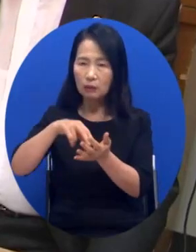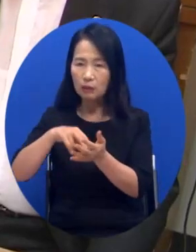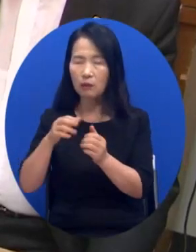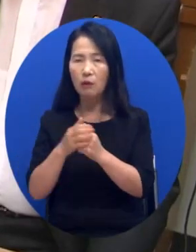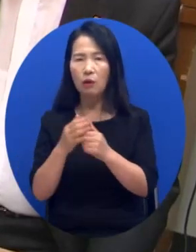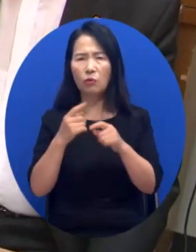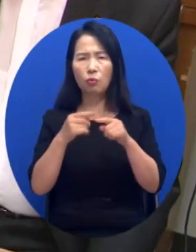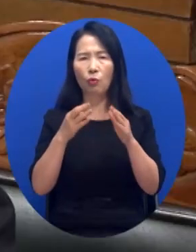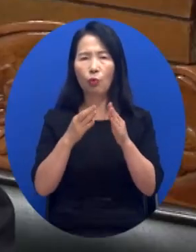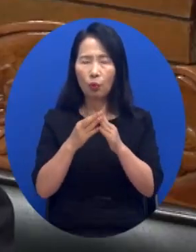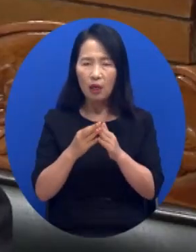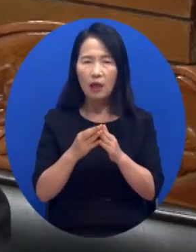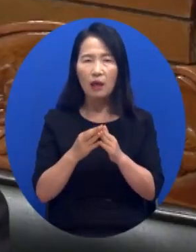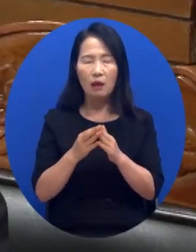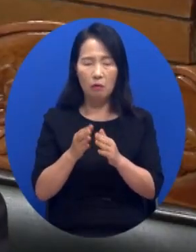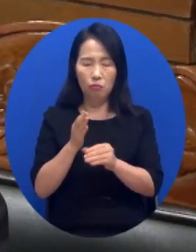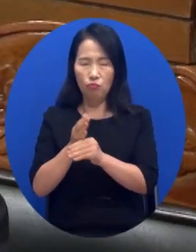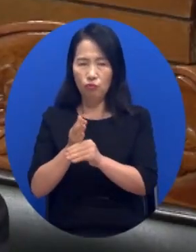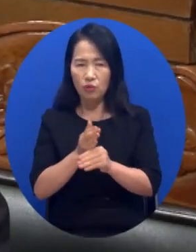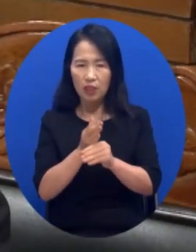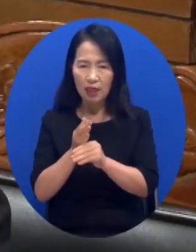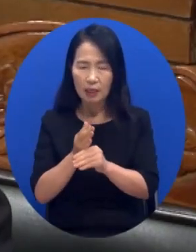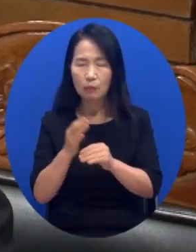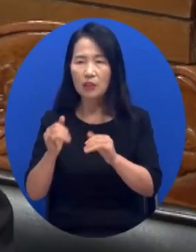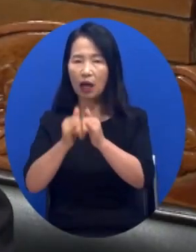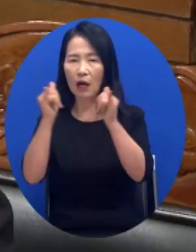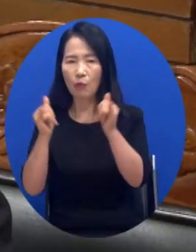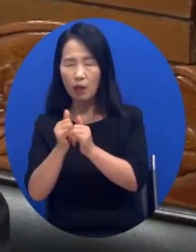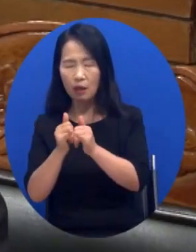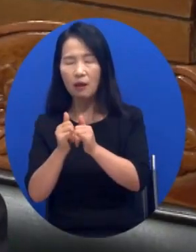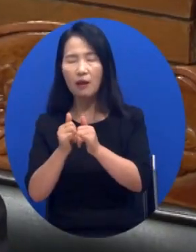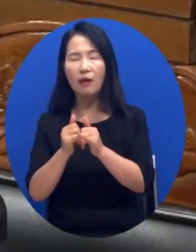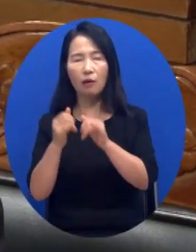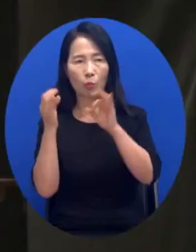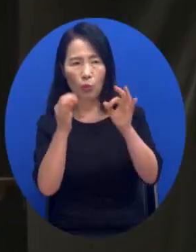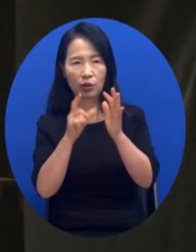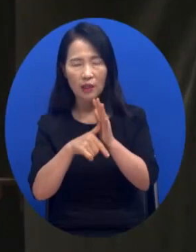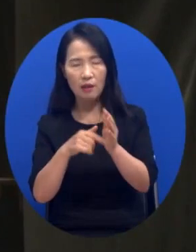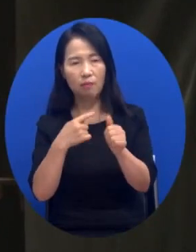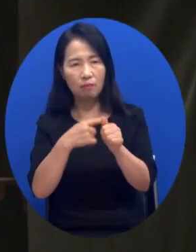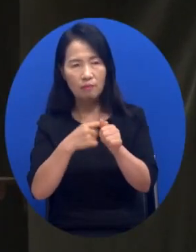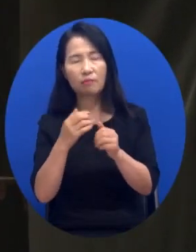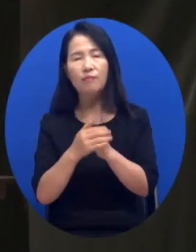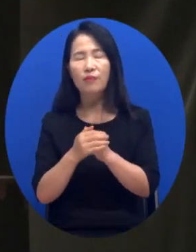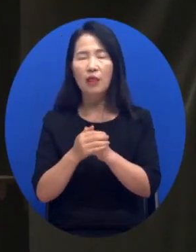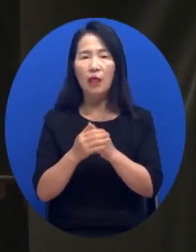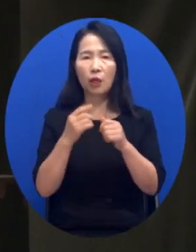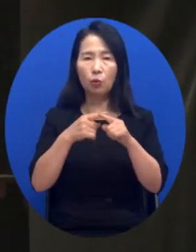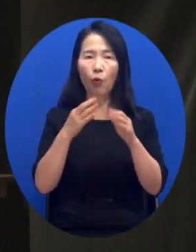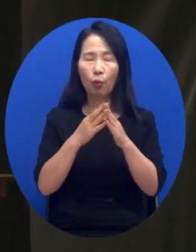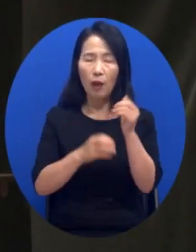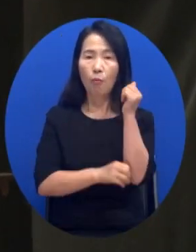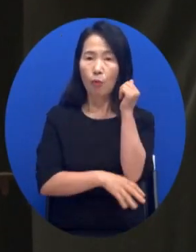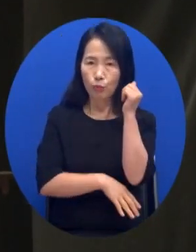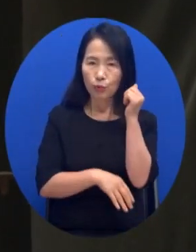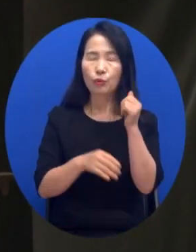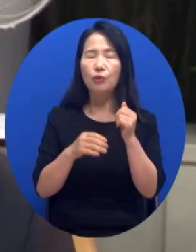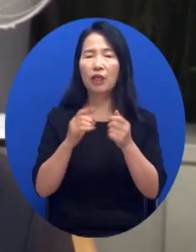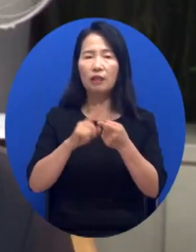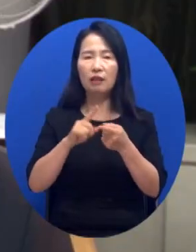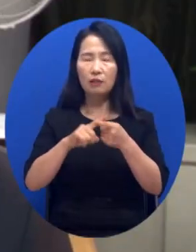믿음으로 비춰지는 현상을 극복하고 교회의 본분과 사명을 되돌아보는 계기를 만들고자 마련하는